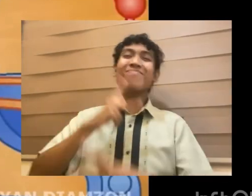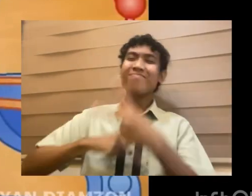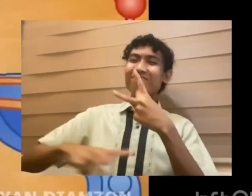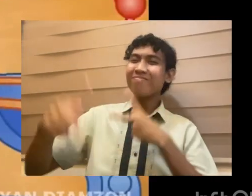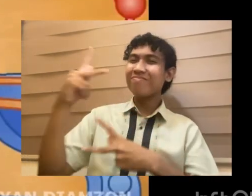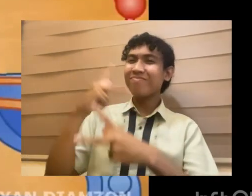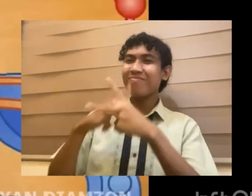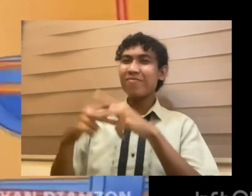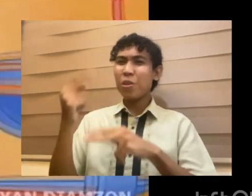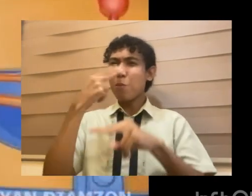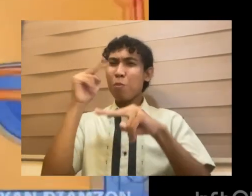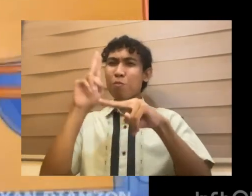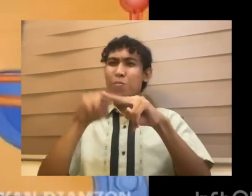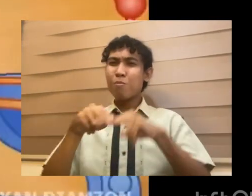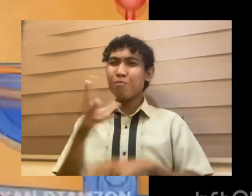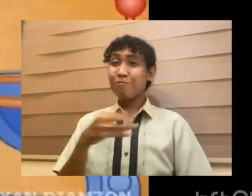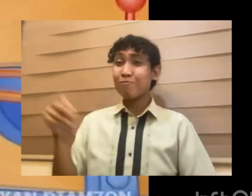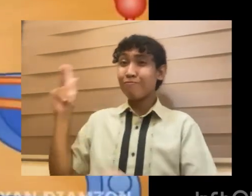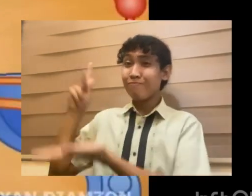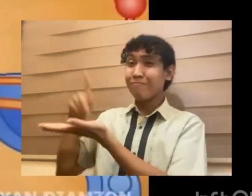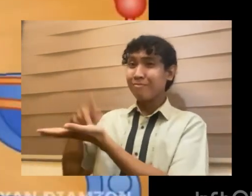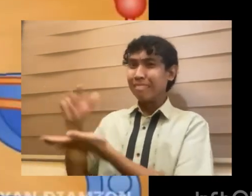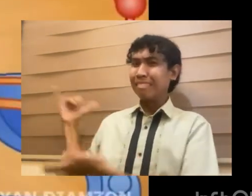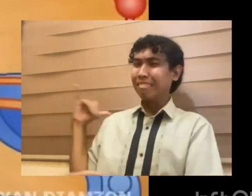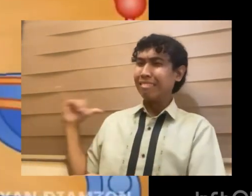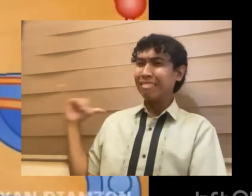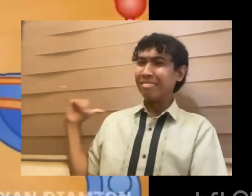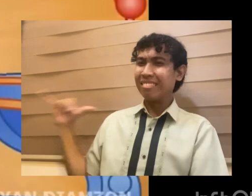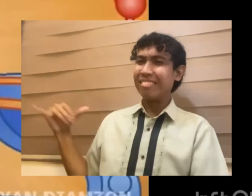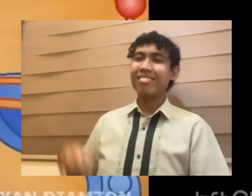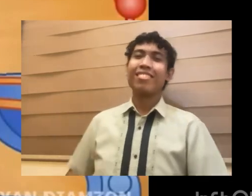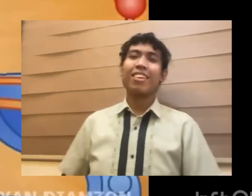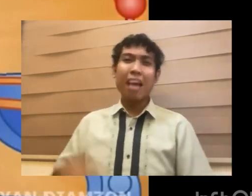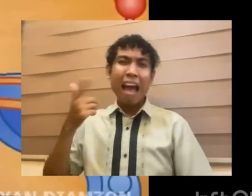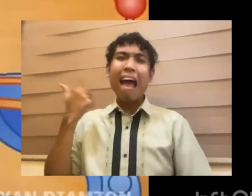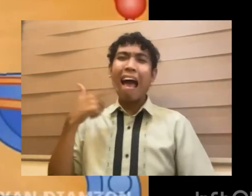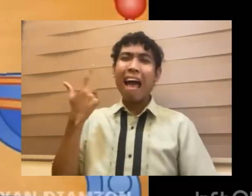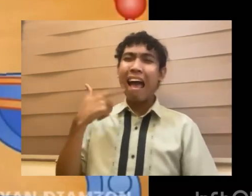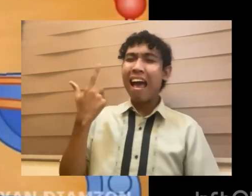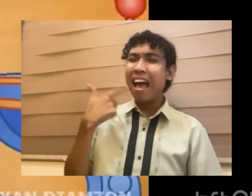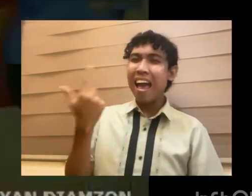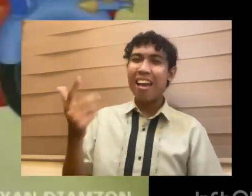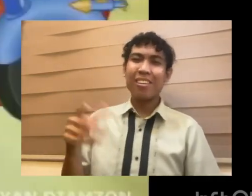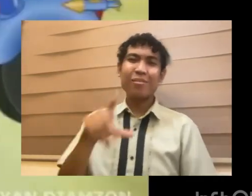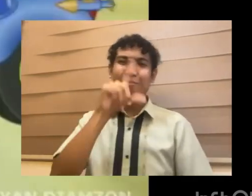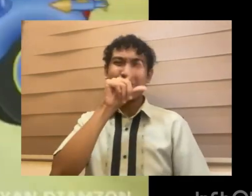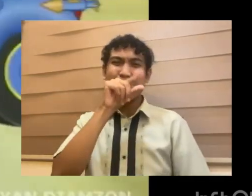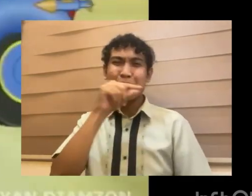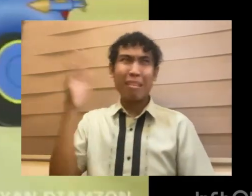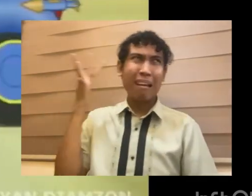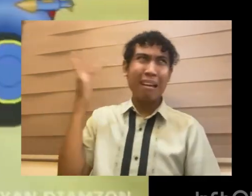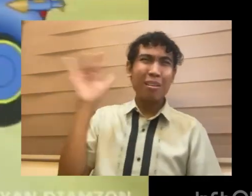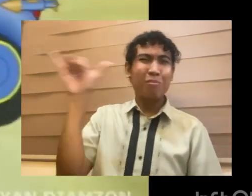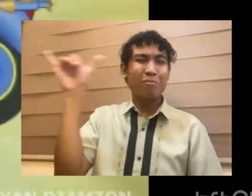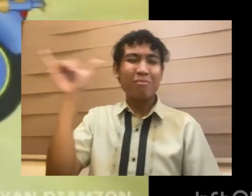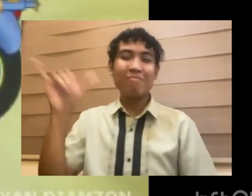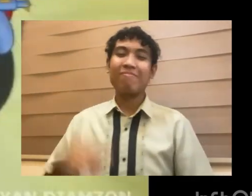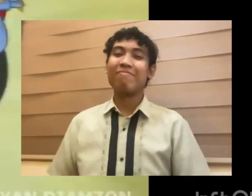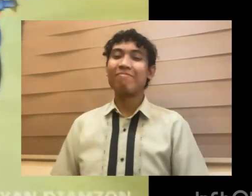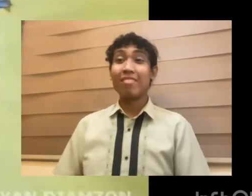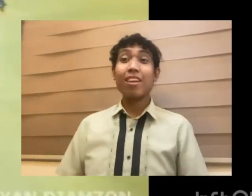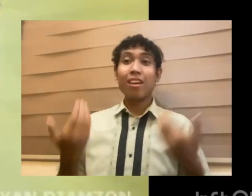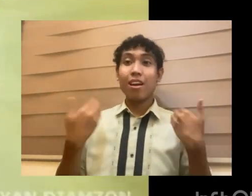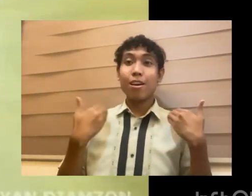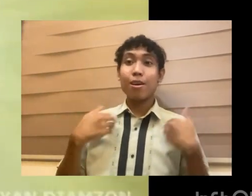siya, palabiro at makulit kagaya ko. Pambihira ang tawa niya, kala mo, pabo. At alam mo ba, meron